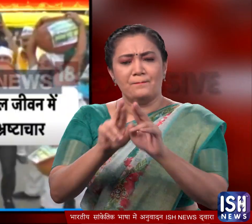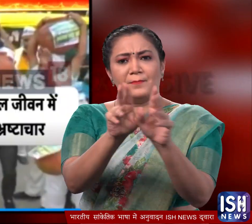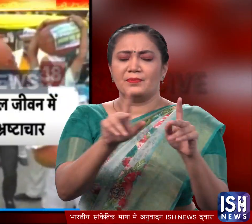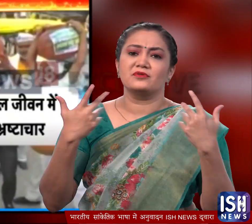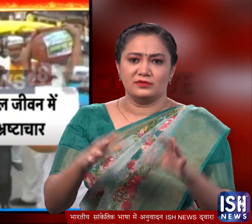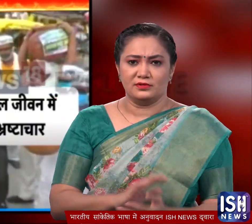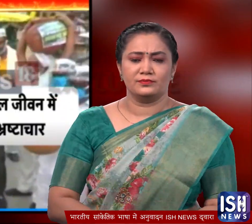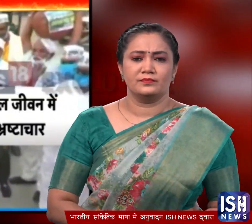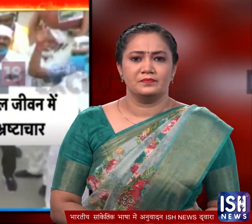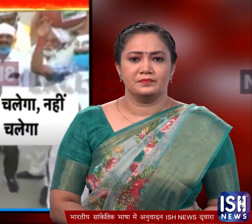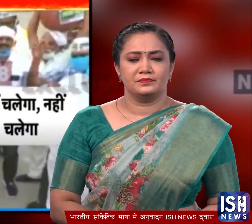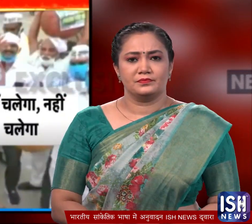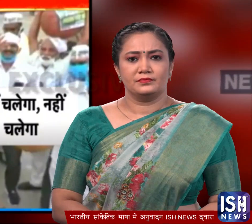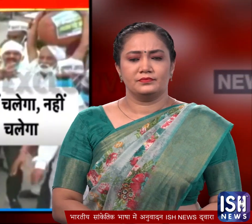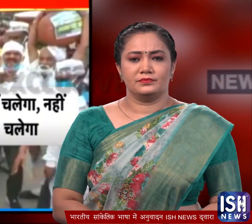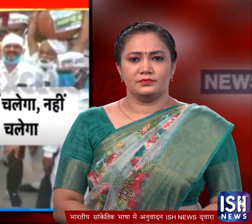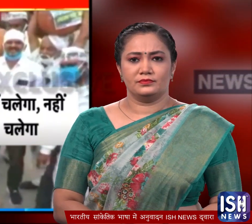दिया।